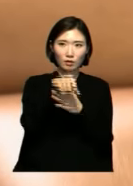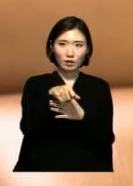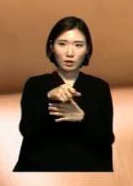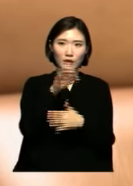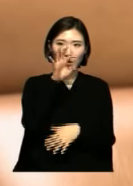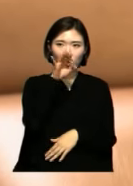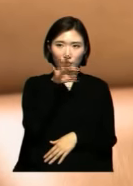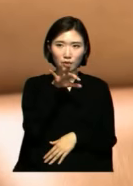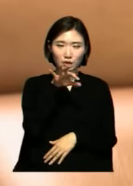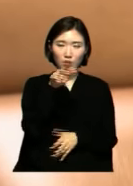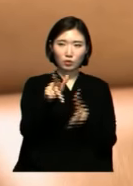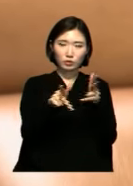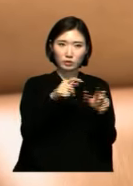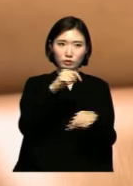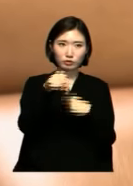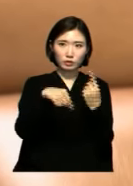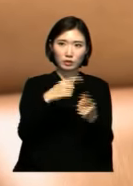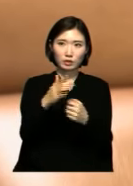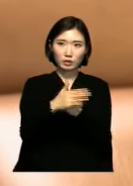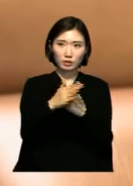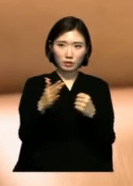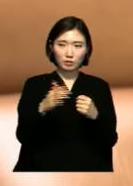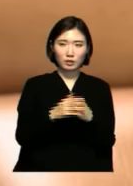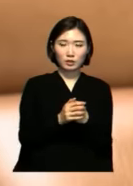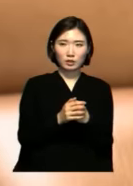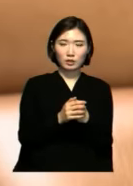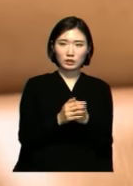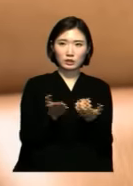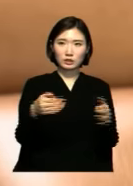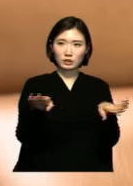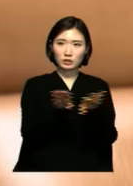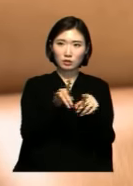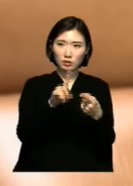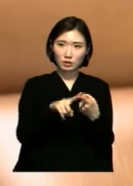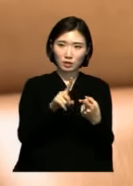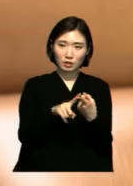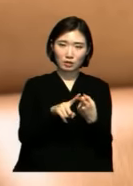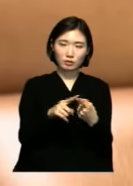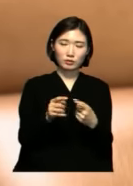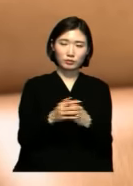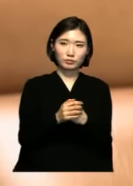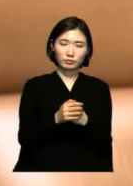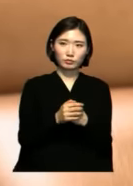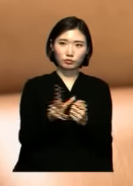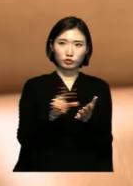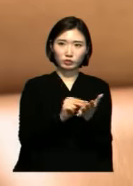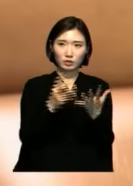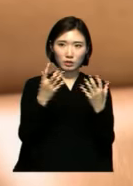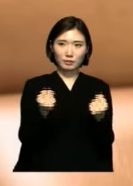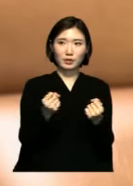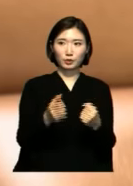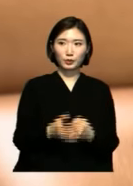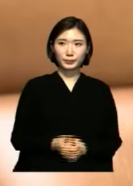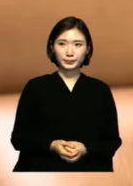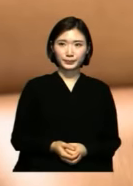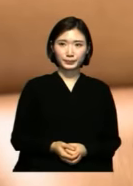무허가로 이제 운영이 되다 보니까 사실상 그 시설 자체에 좀 뭐 문제도 많습니다. 문제도